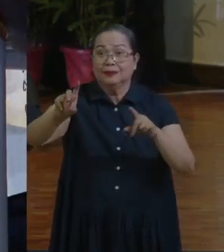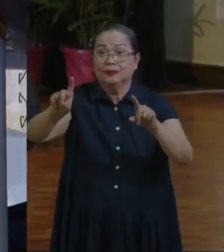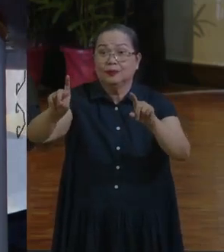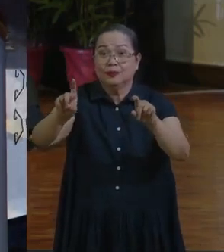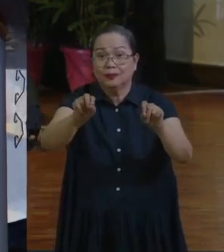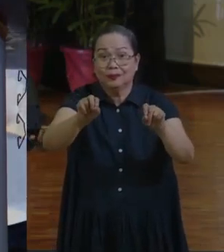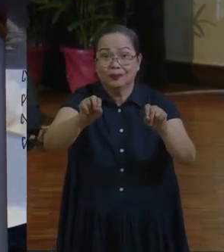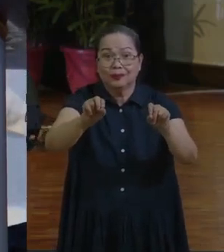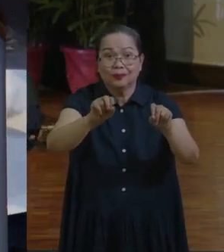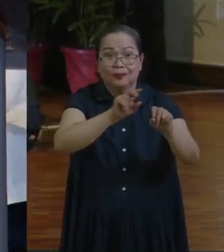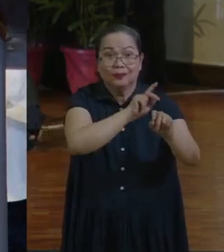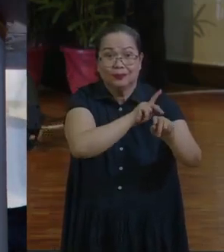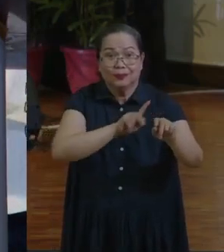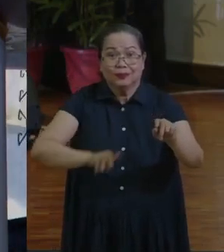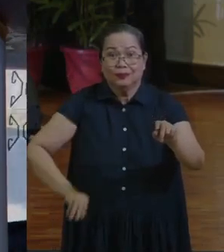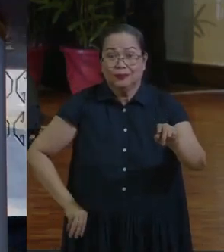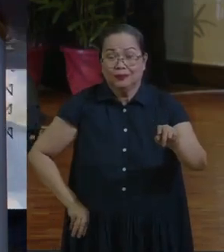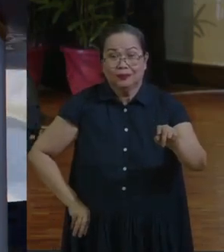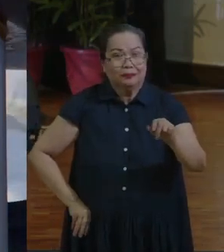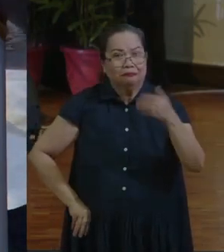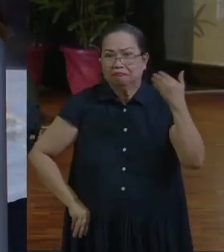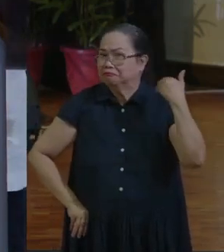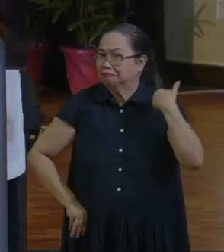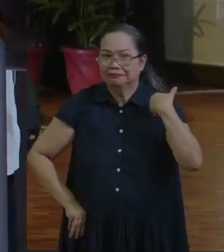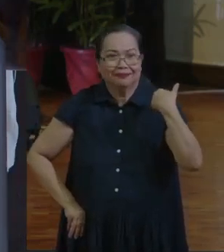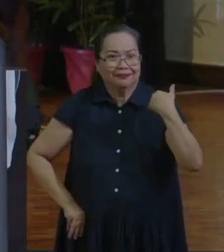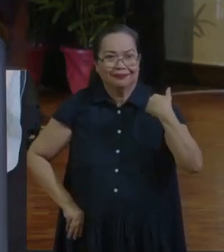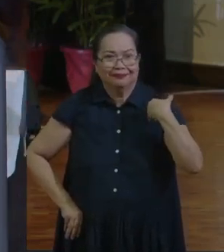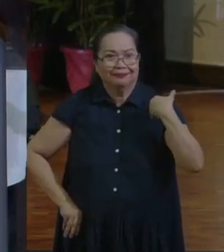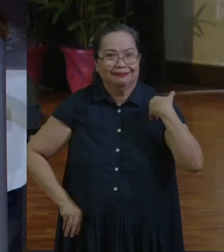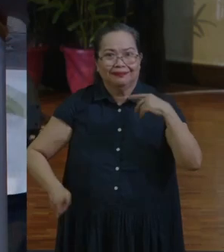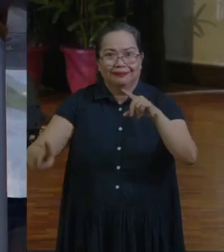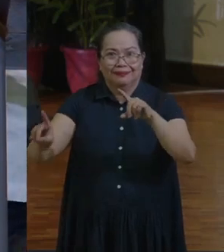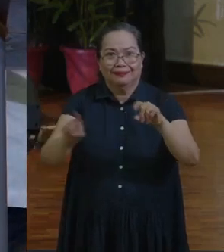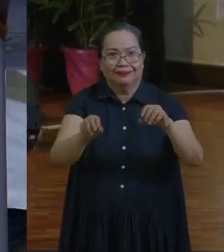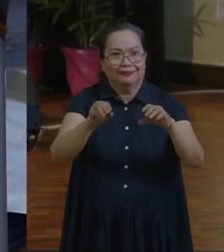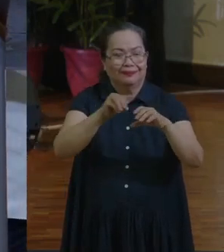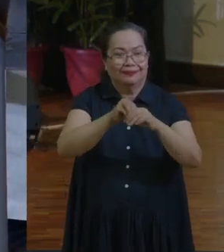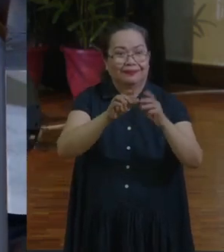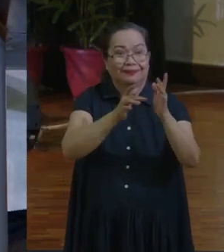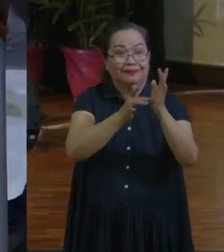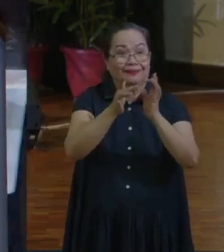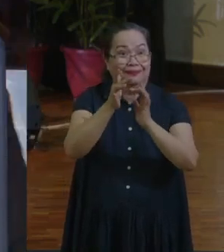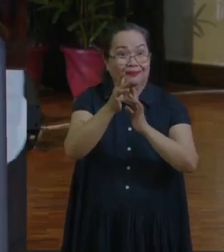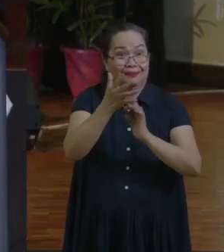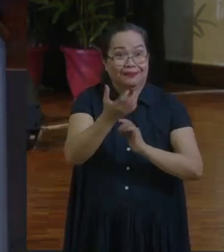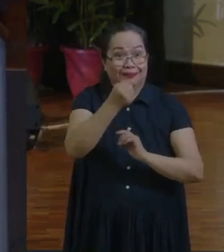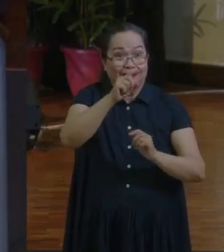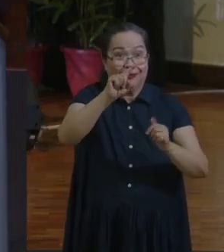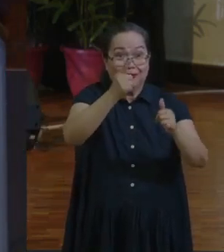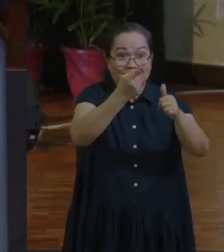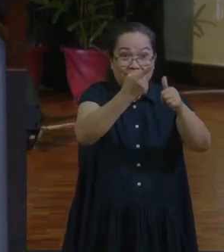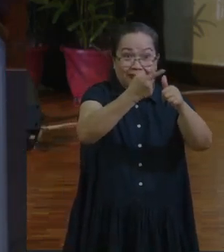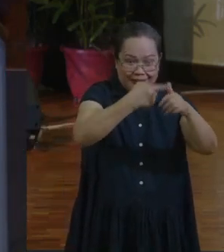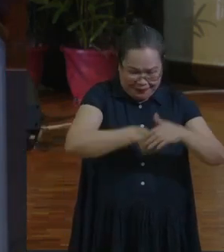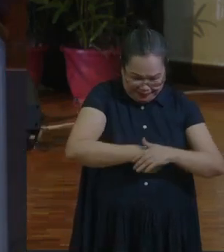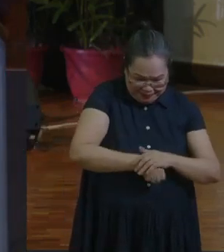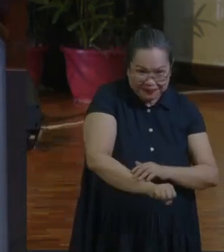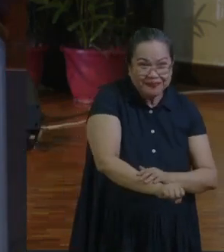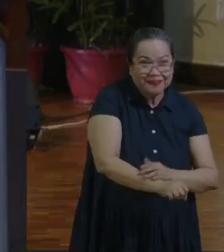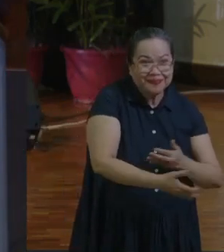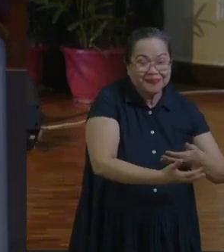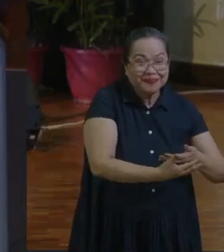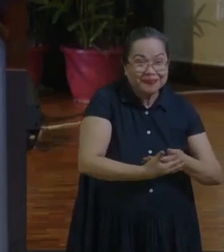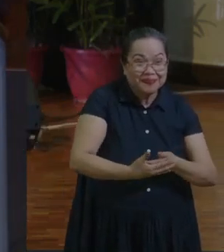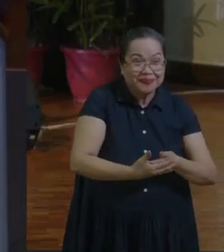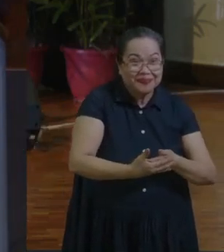ang Mesiyas na hindi pa panahon gawin ni Jesus. Sa kanyang unang pagdating, ang